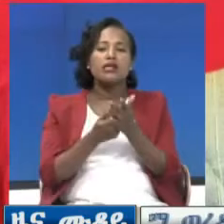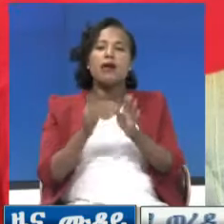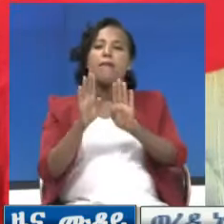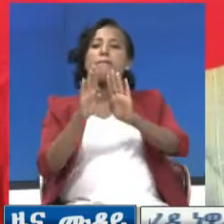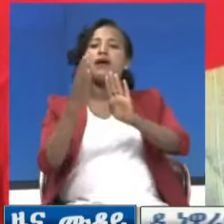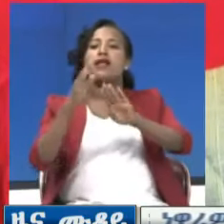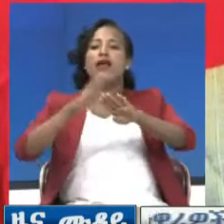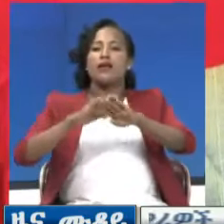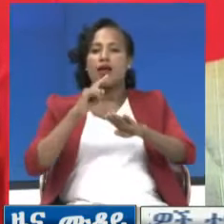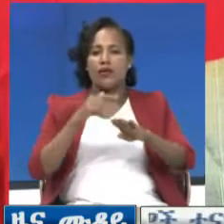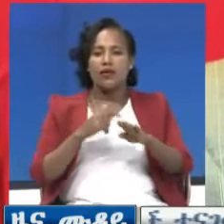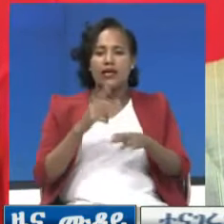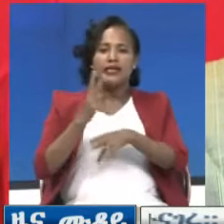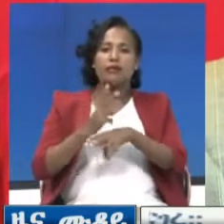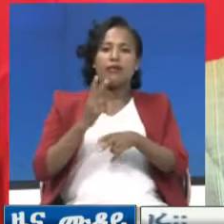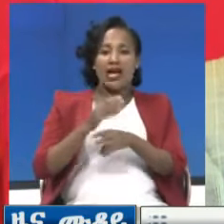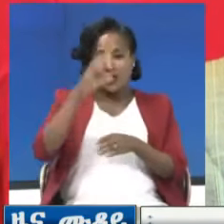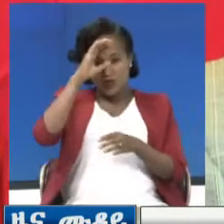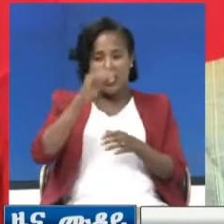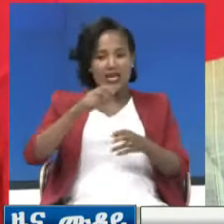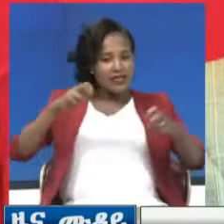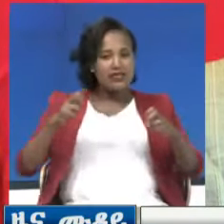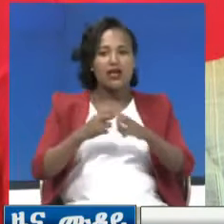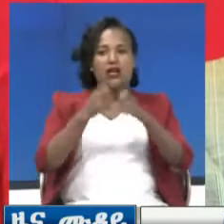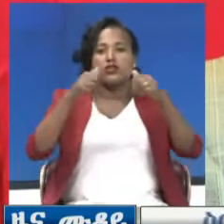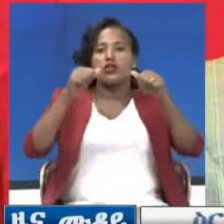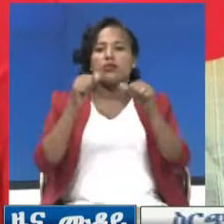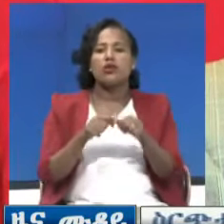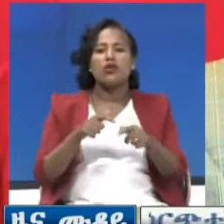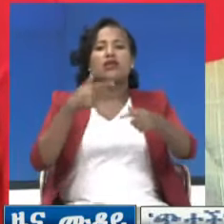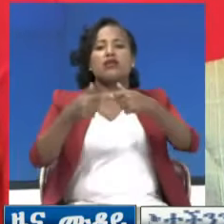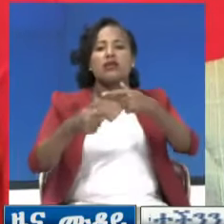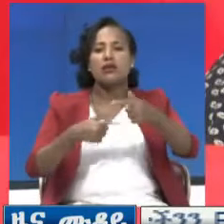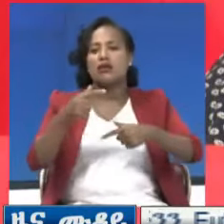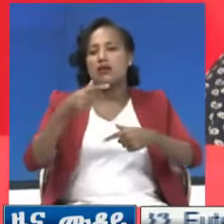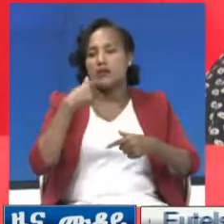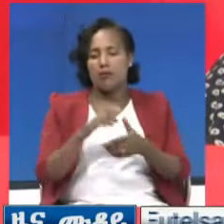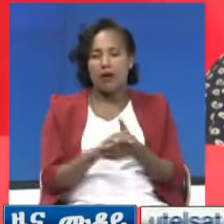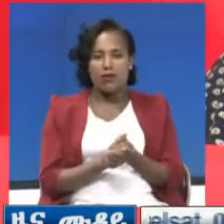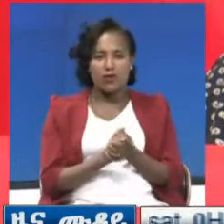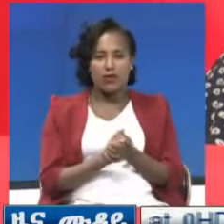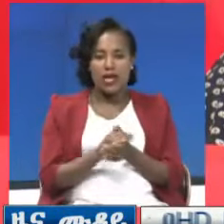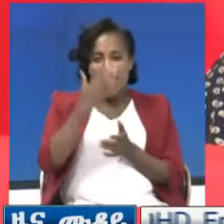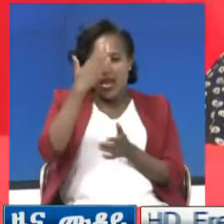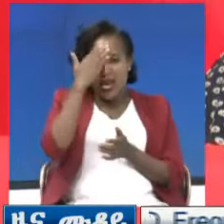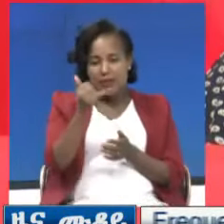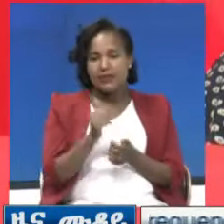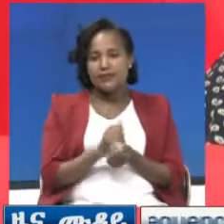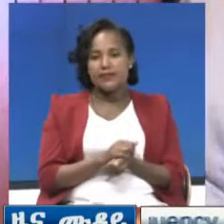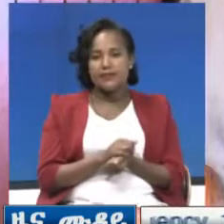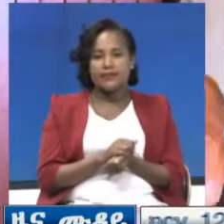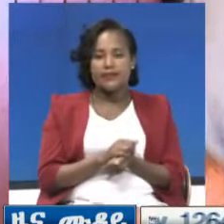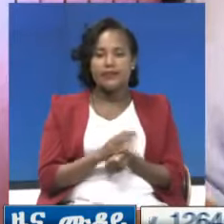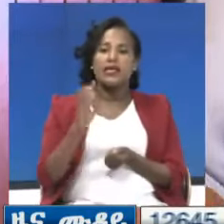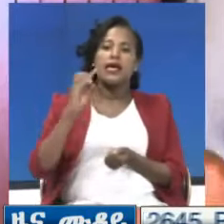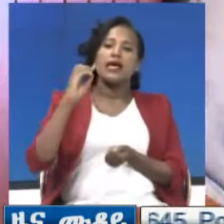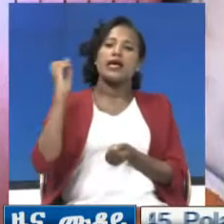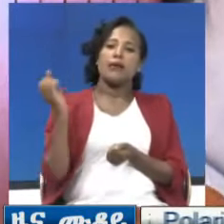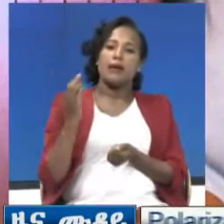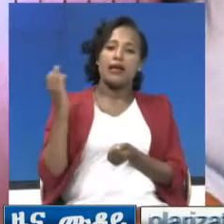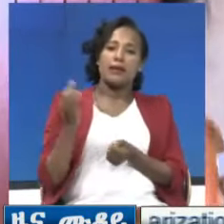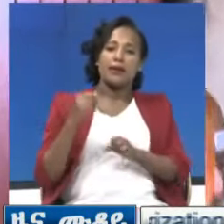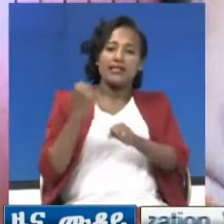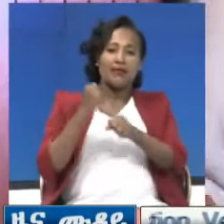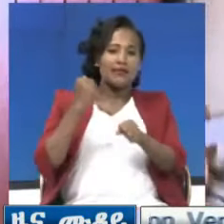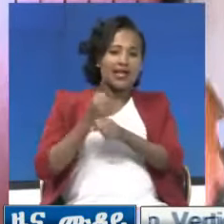ያለ። የጥበቃ ሰዎች ጋር ሲጋጭ ነው የሚውል። ሂድ ነው የሚባለው። ሂድ ለምን? ቀበሌ የቀበሌን ስራ